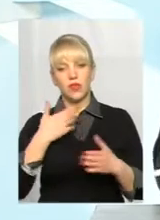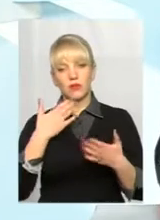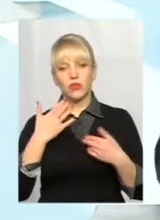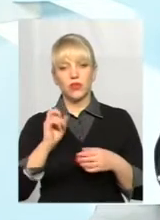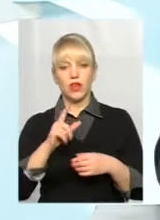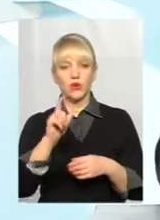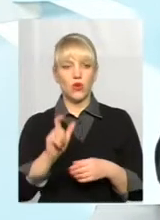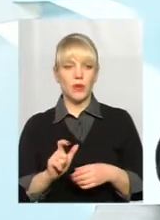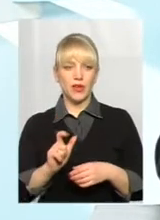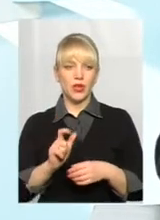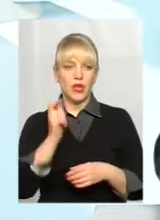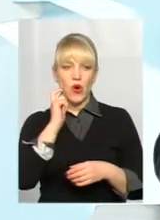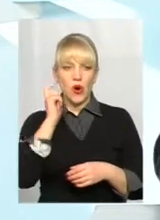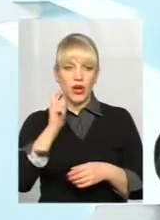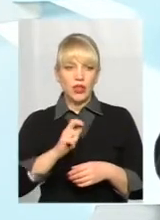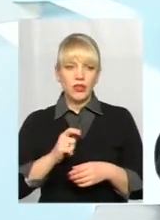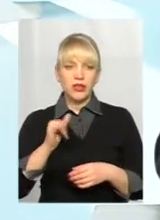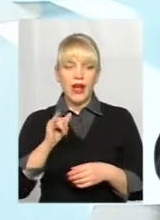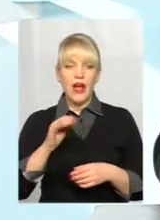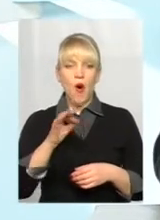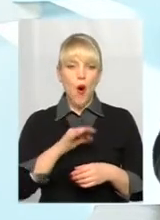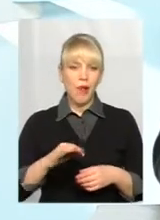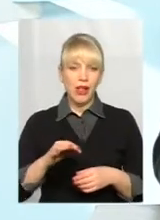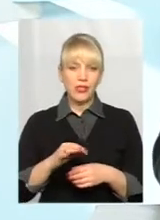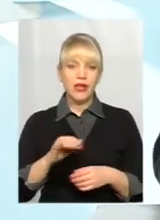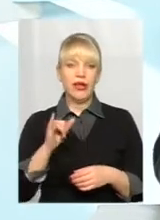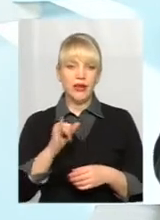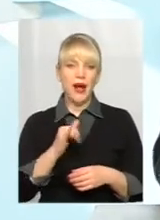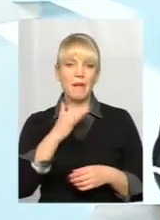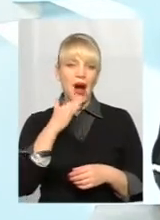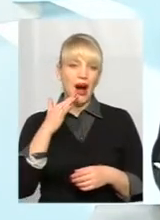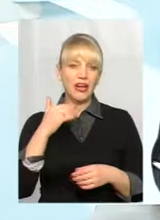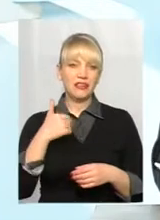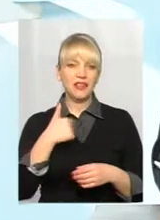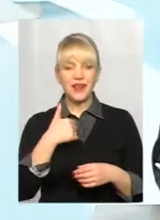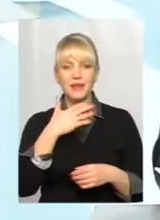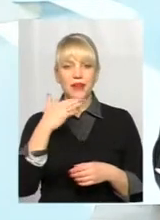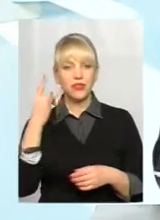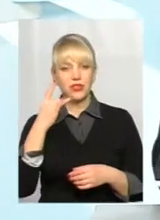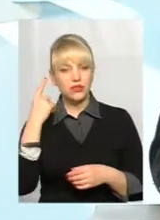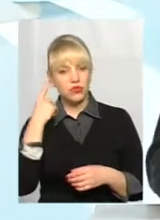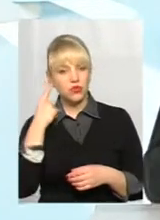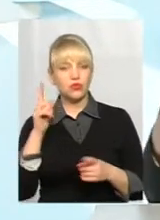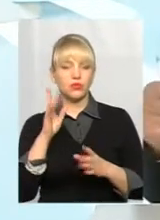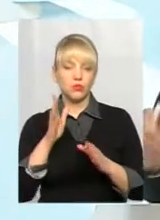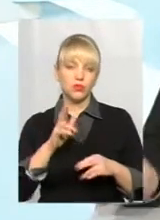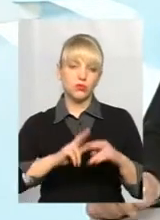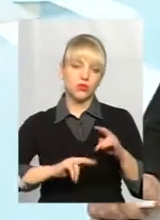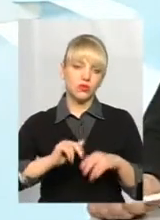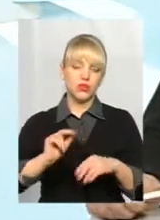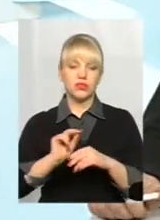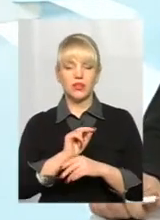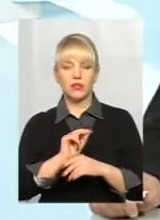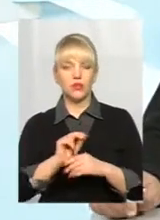як громадянин України, як громадянин області. Багато я неодноразово чув, що буде будуватися, ремонтуватися